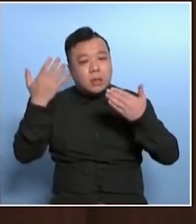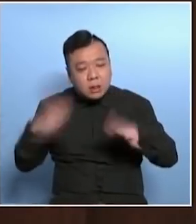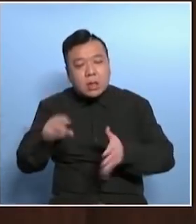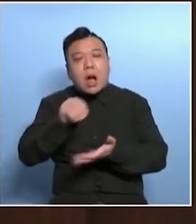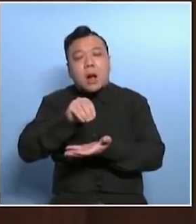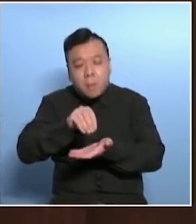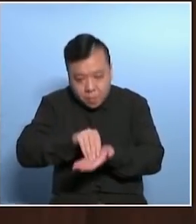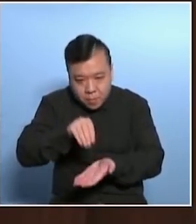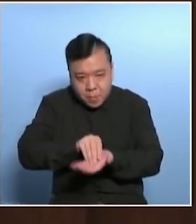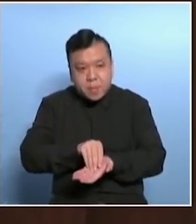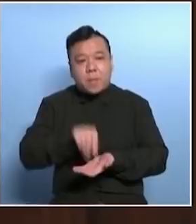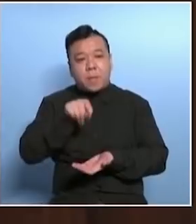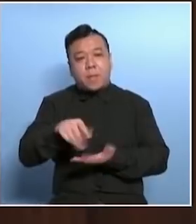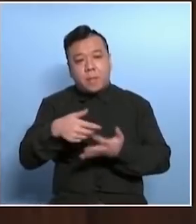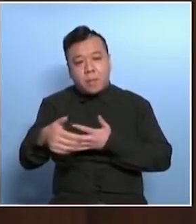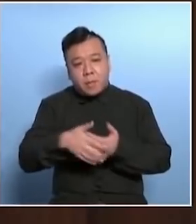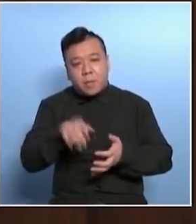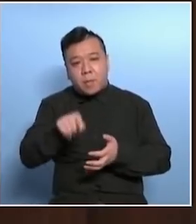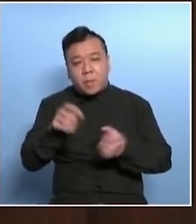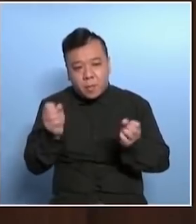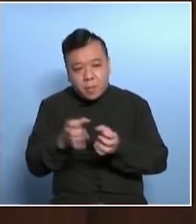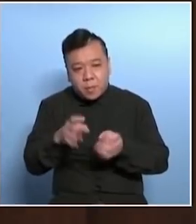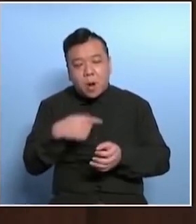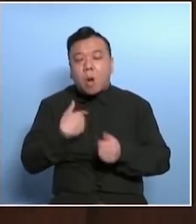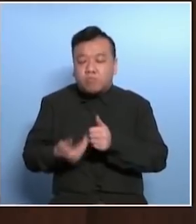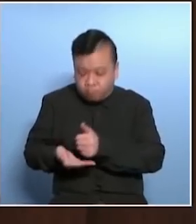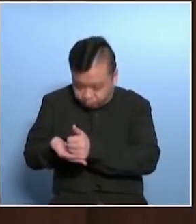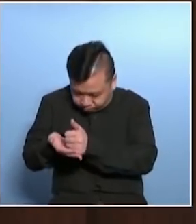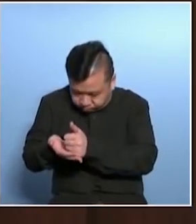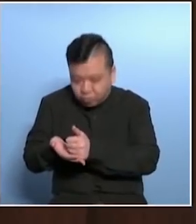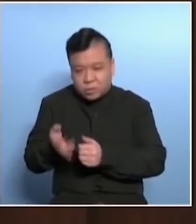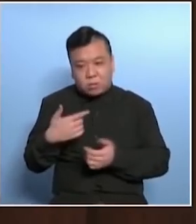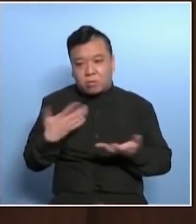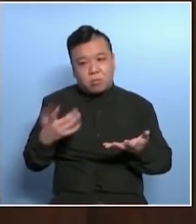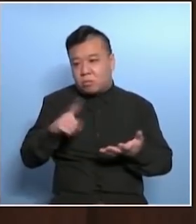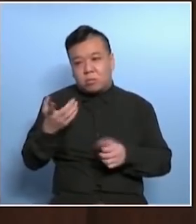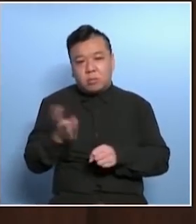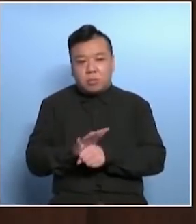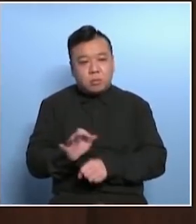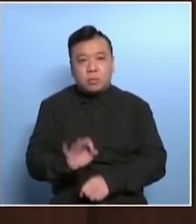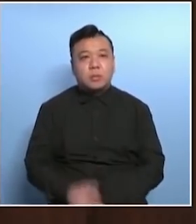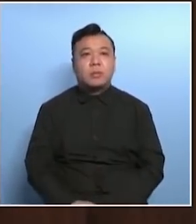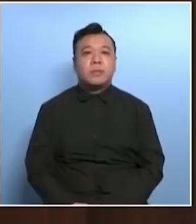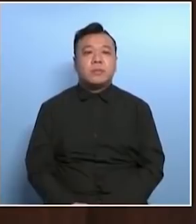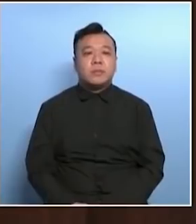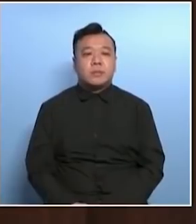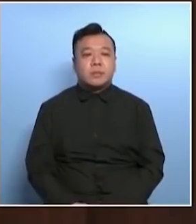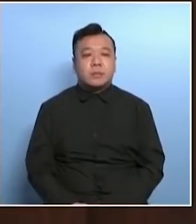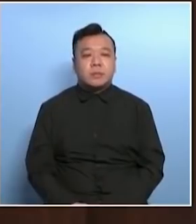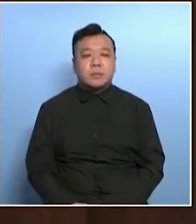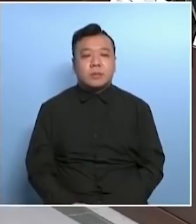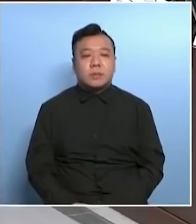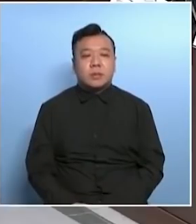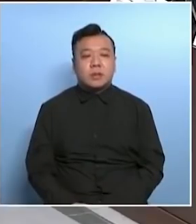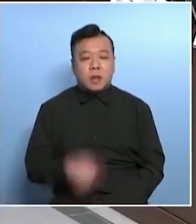決定呢在事務委員會上談，已經很尊重你的意見了，我沒有什麼其他補充。 主席，你我